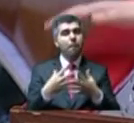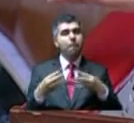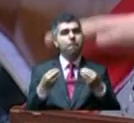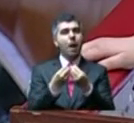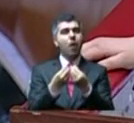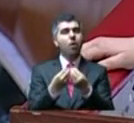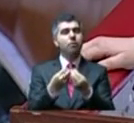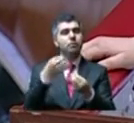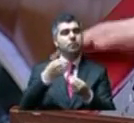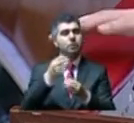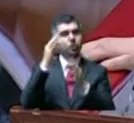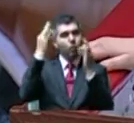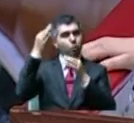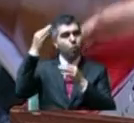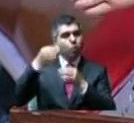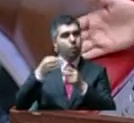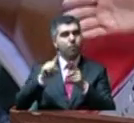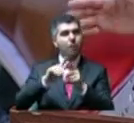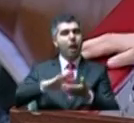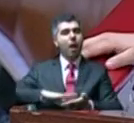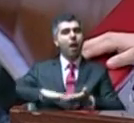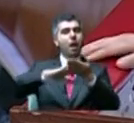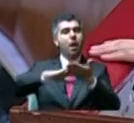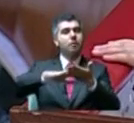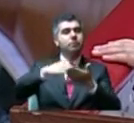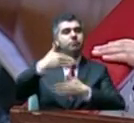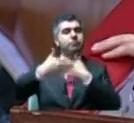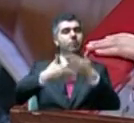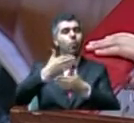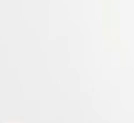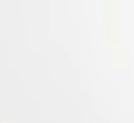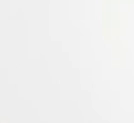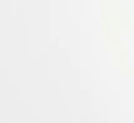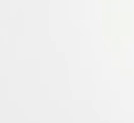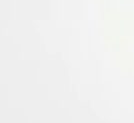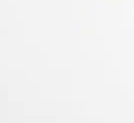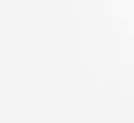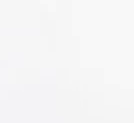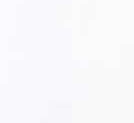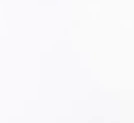ماسه الى اطرنا لتشكل النواه الحقيقيه للبحث العلمي. شكرا.